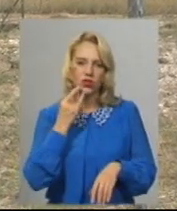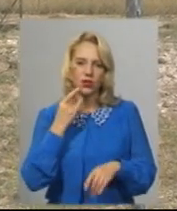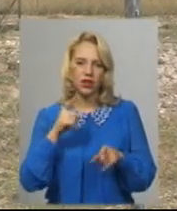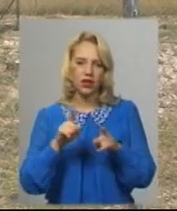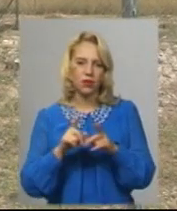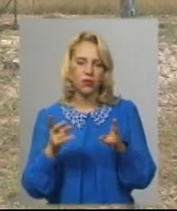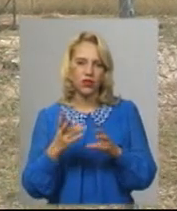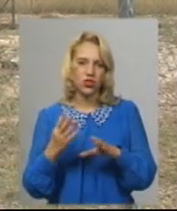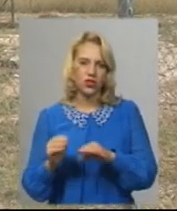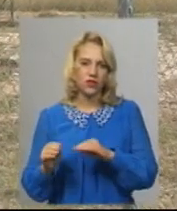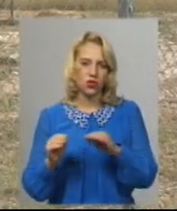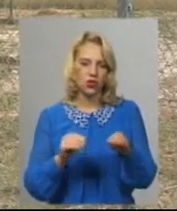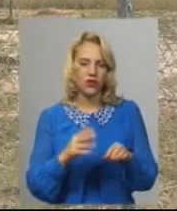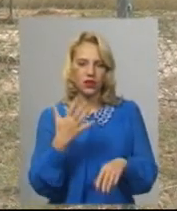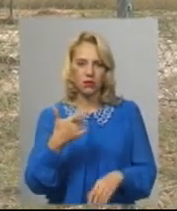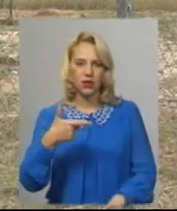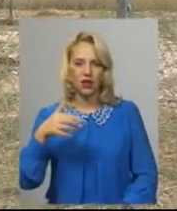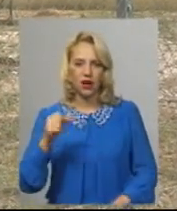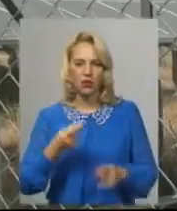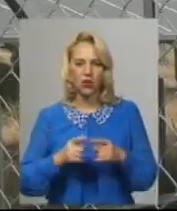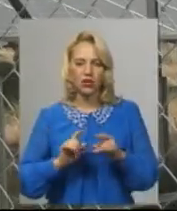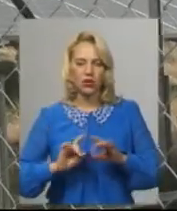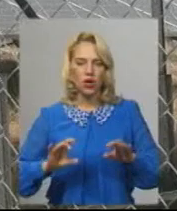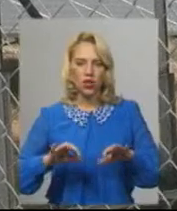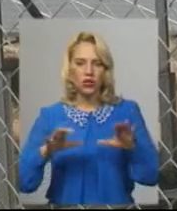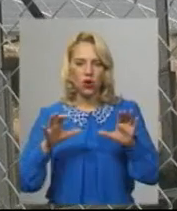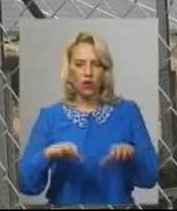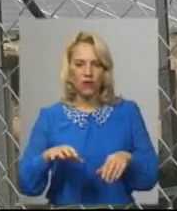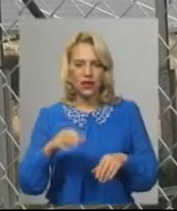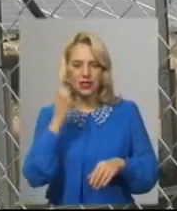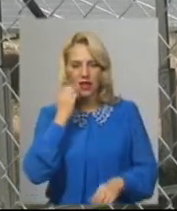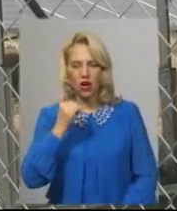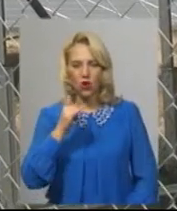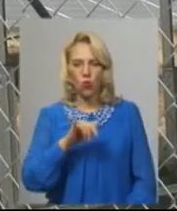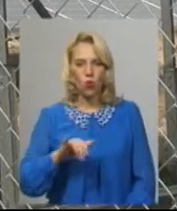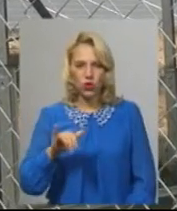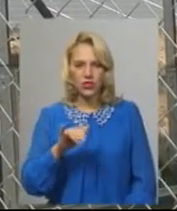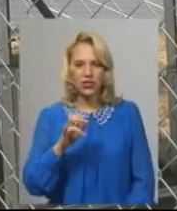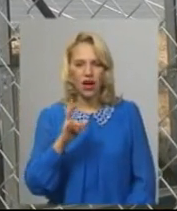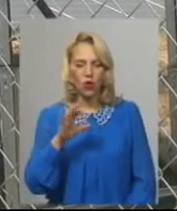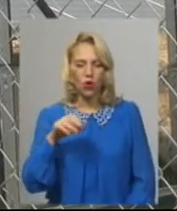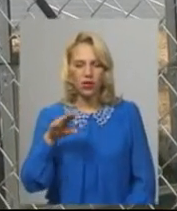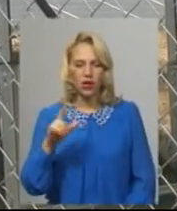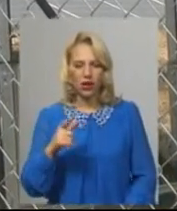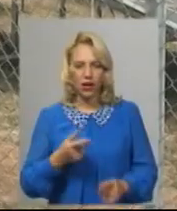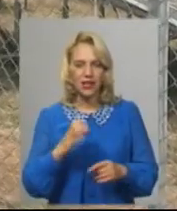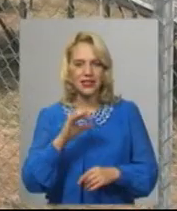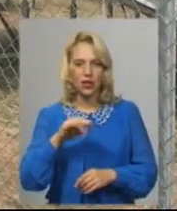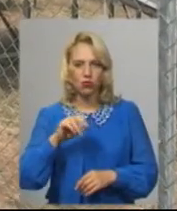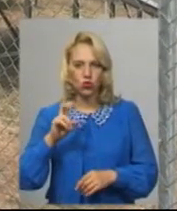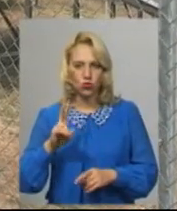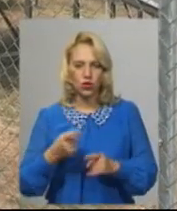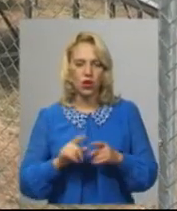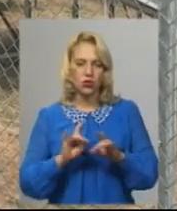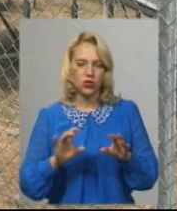5 гектарах. Про це повідомив голова Староушицької ОТГ Анатолій Тимчук. За його словами, будівництво сонячної електростанції